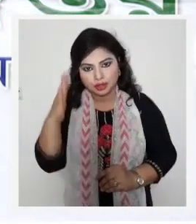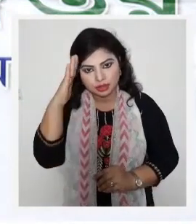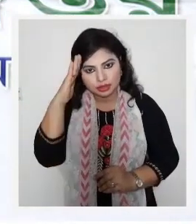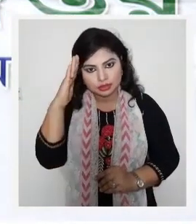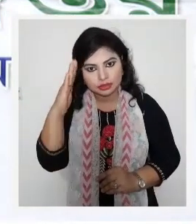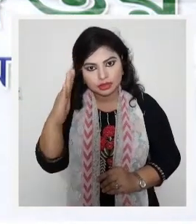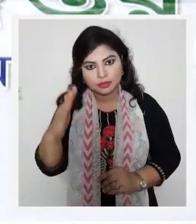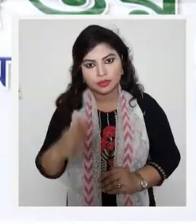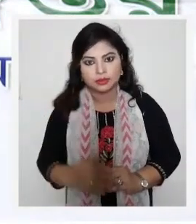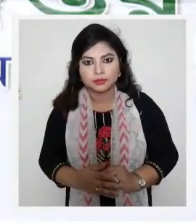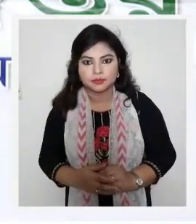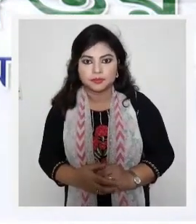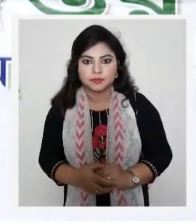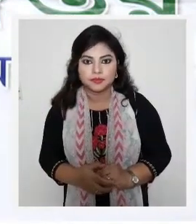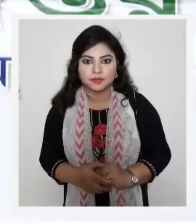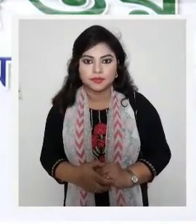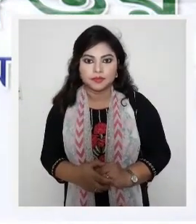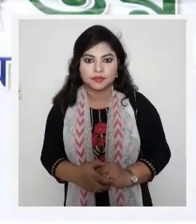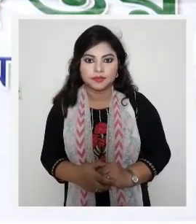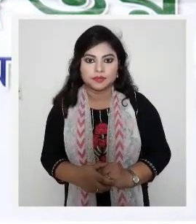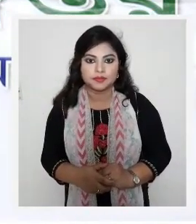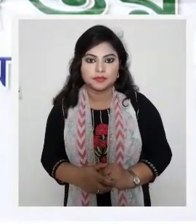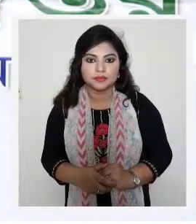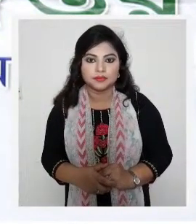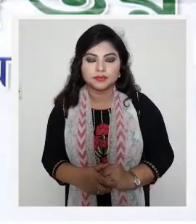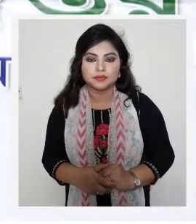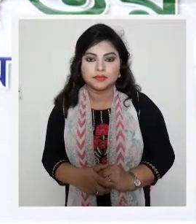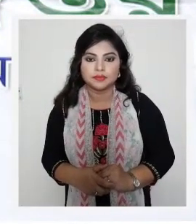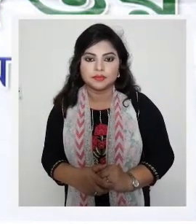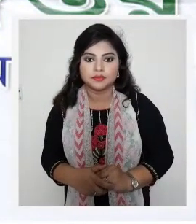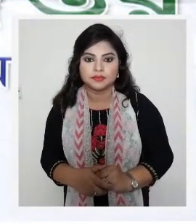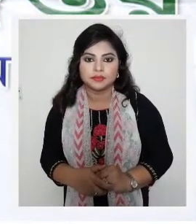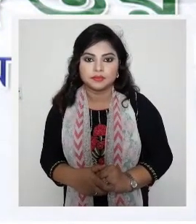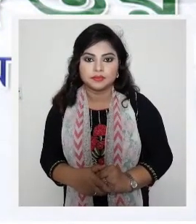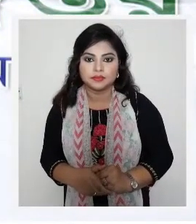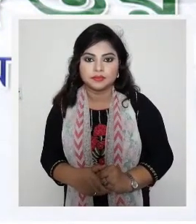সবাইকে অনেক অনেক ধন্যবাদ। সুস্থ থাকবেন, ভালো থাকবেন। আসসালামু আলাইকুম।